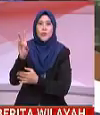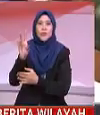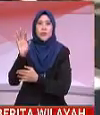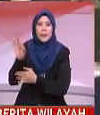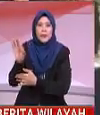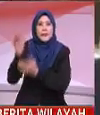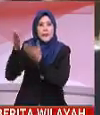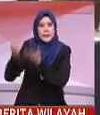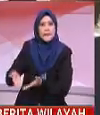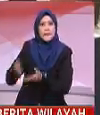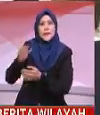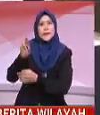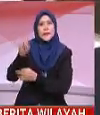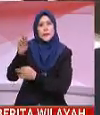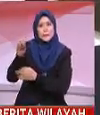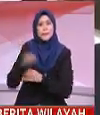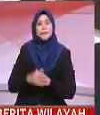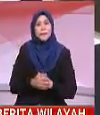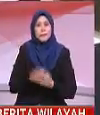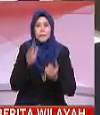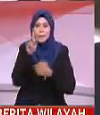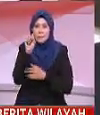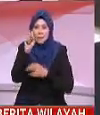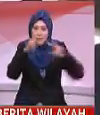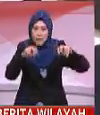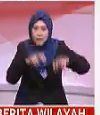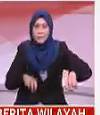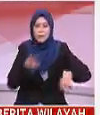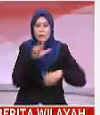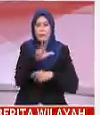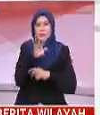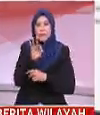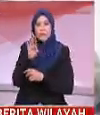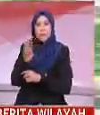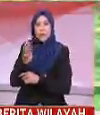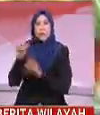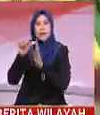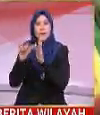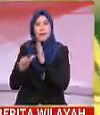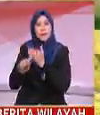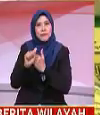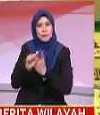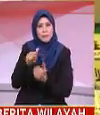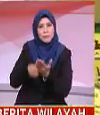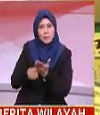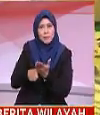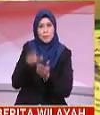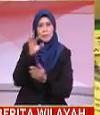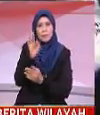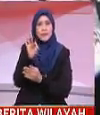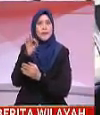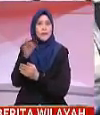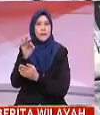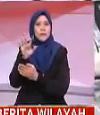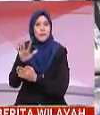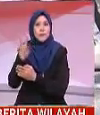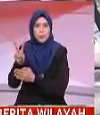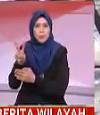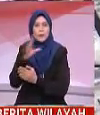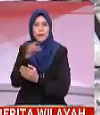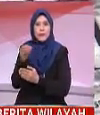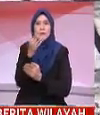23,879 gram. Kes disiasat di bawah Seksyen 39B Akta Dadah Berbahaya 1952 dan